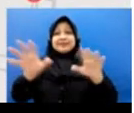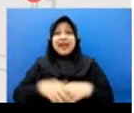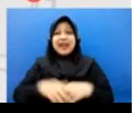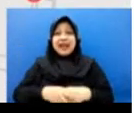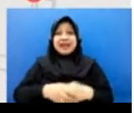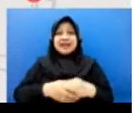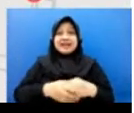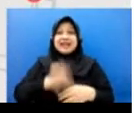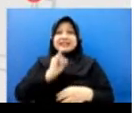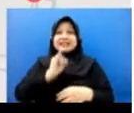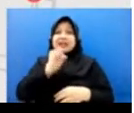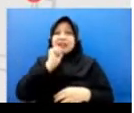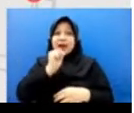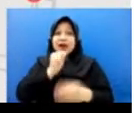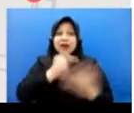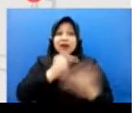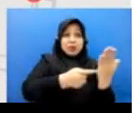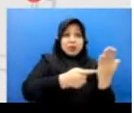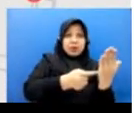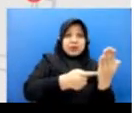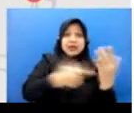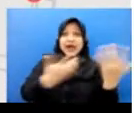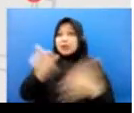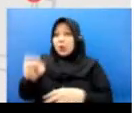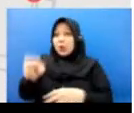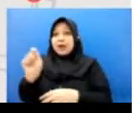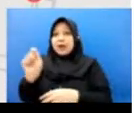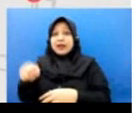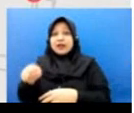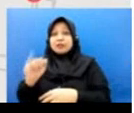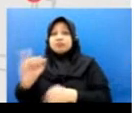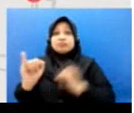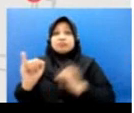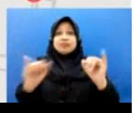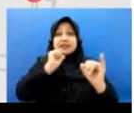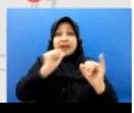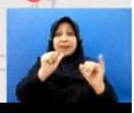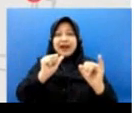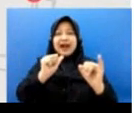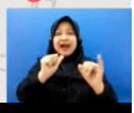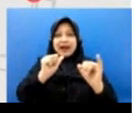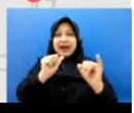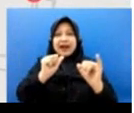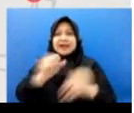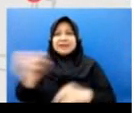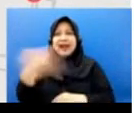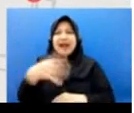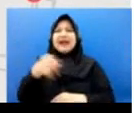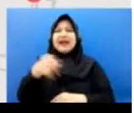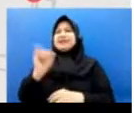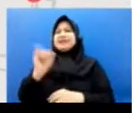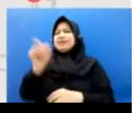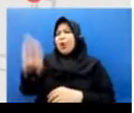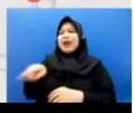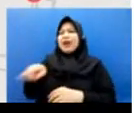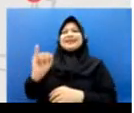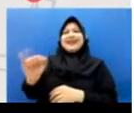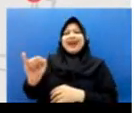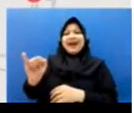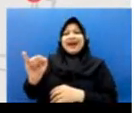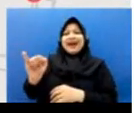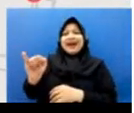penggunanya? Jadi ternyata jawabannya itu juga yang salah itu penggunanya. Nah,